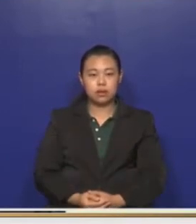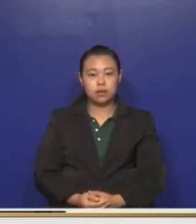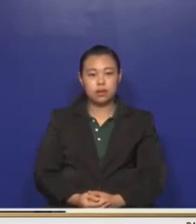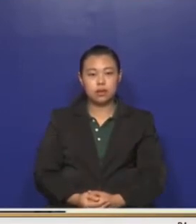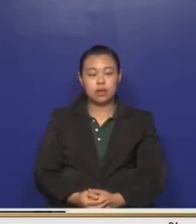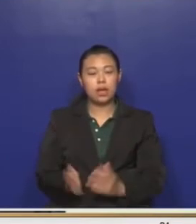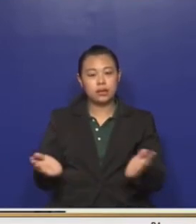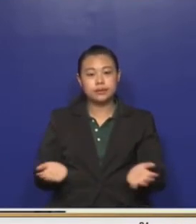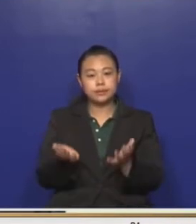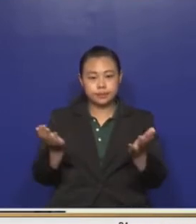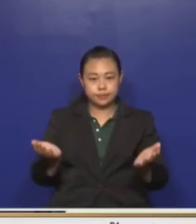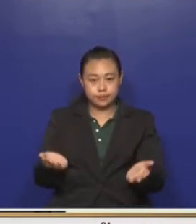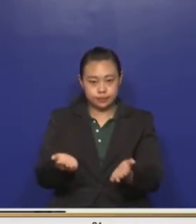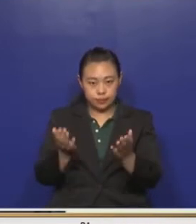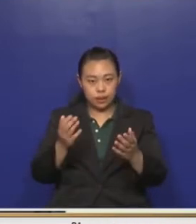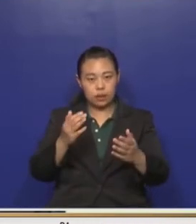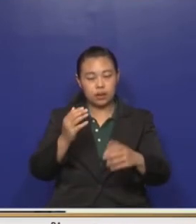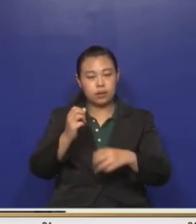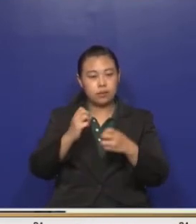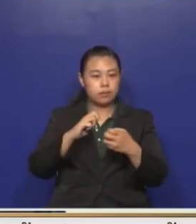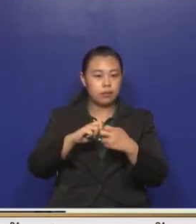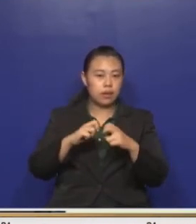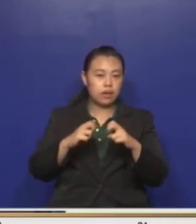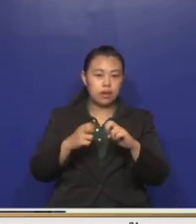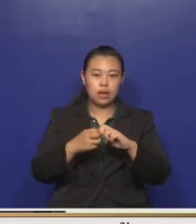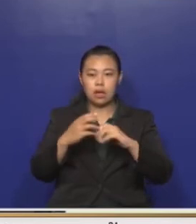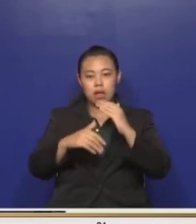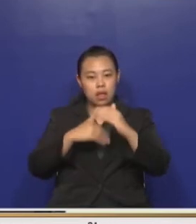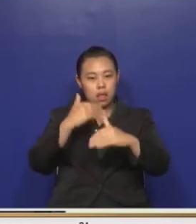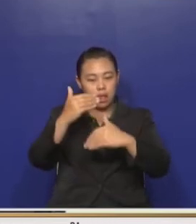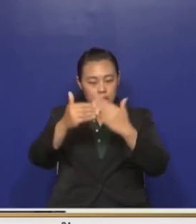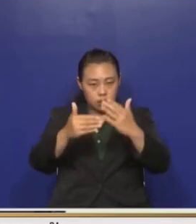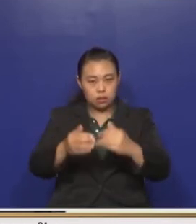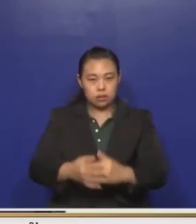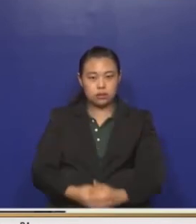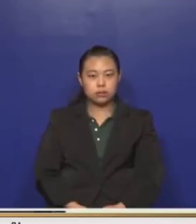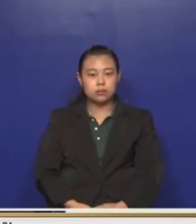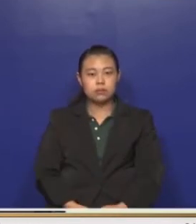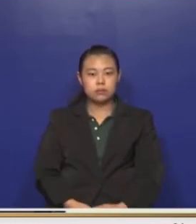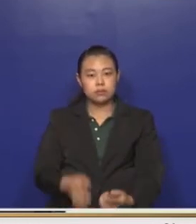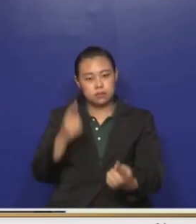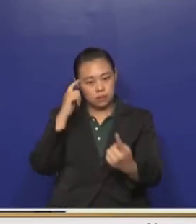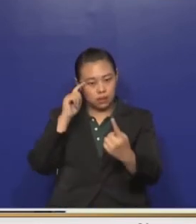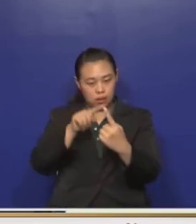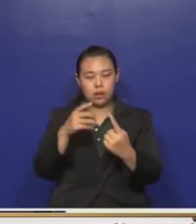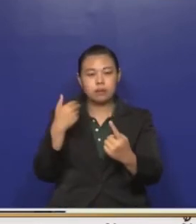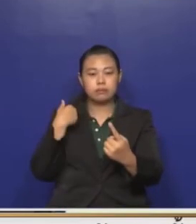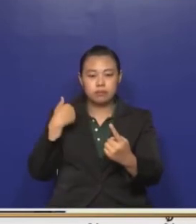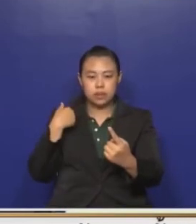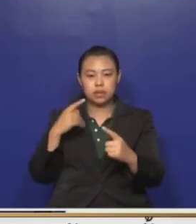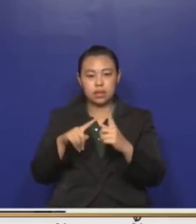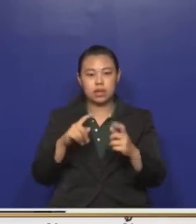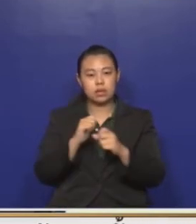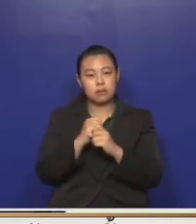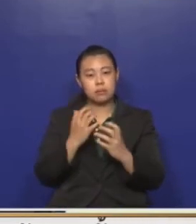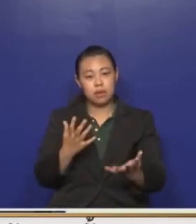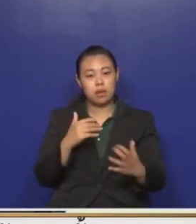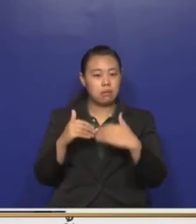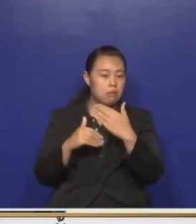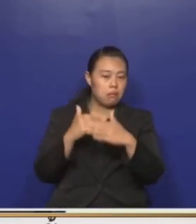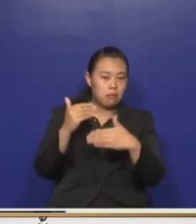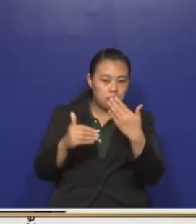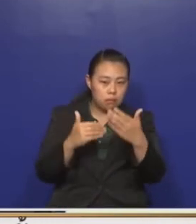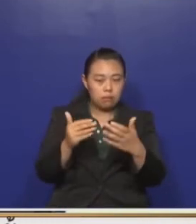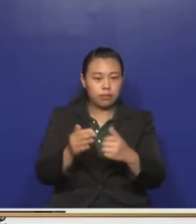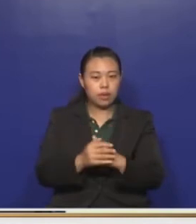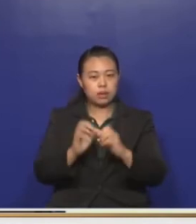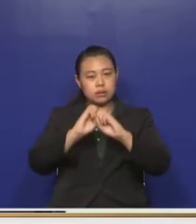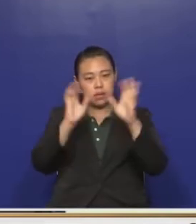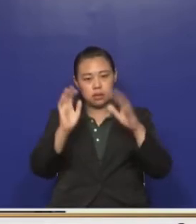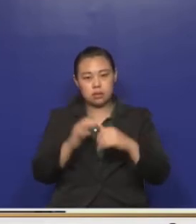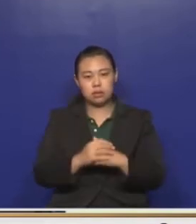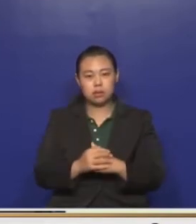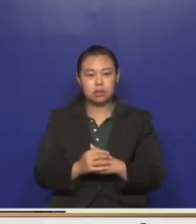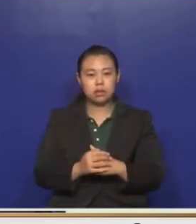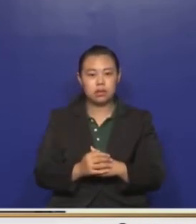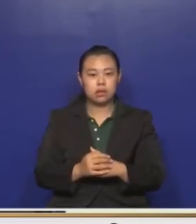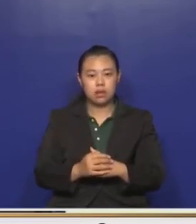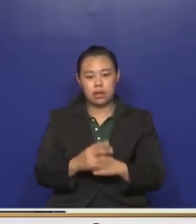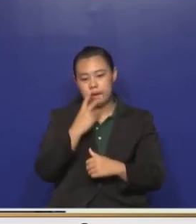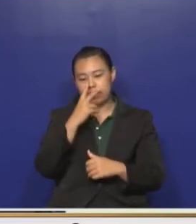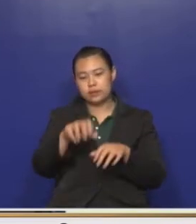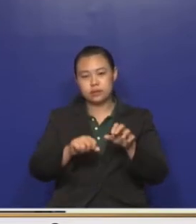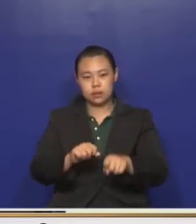ร